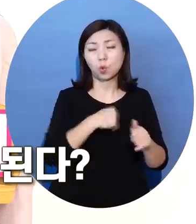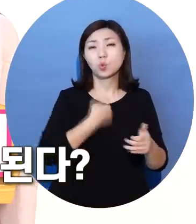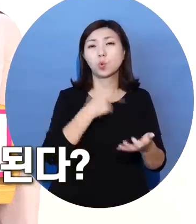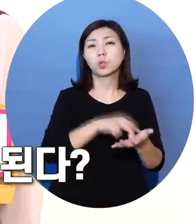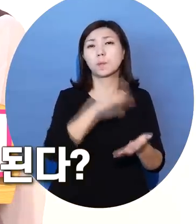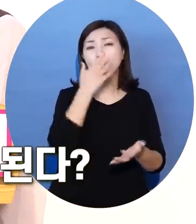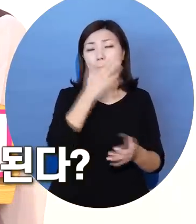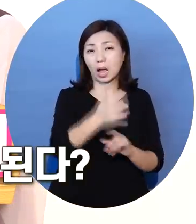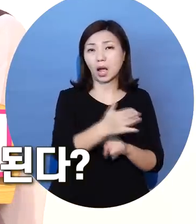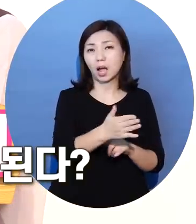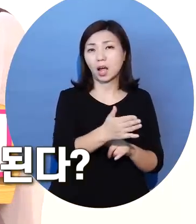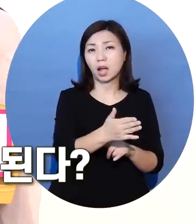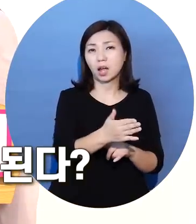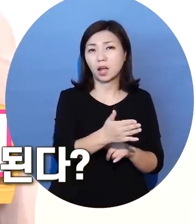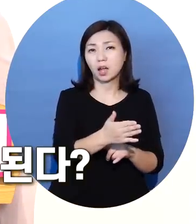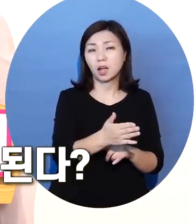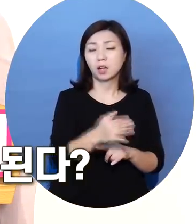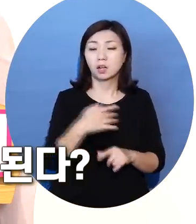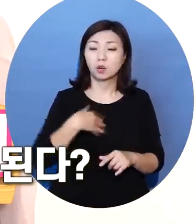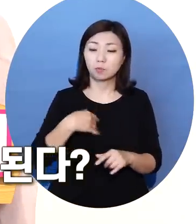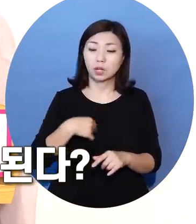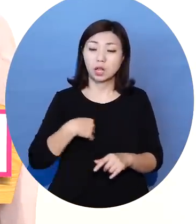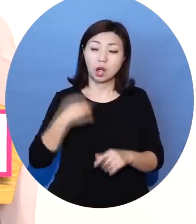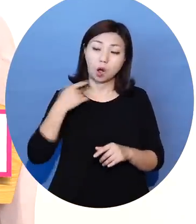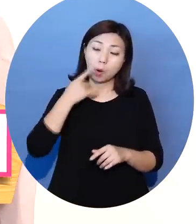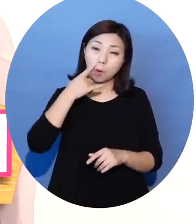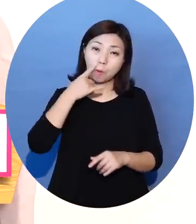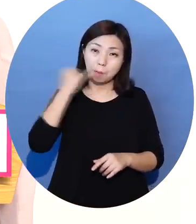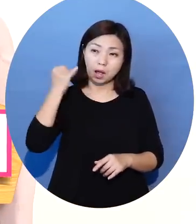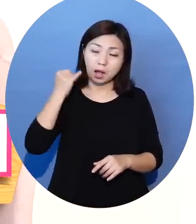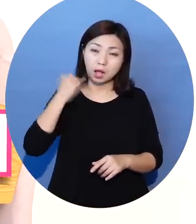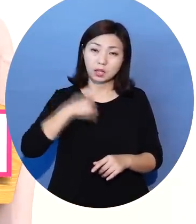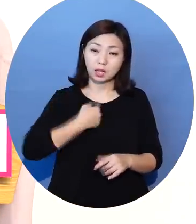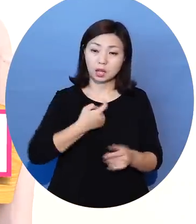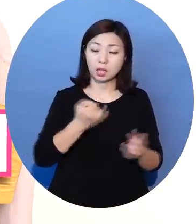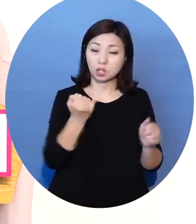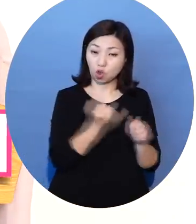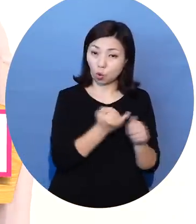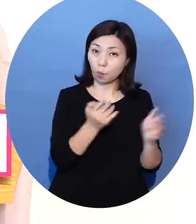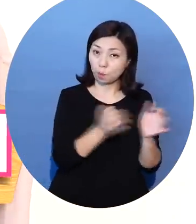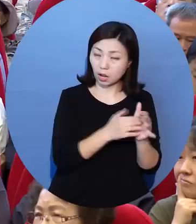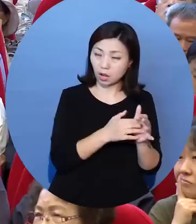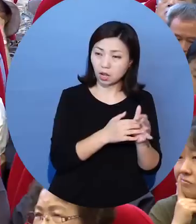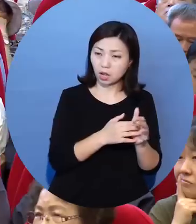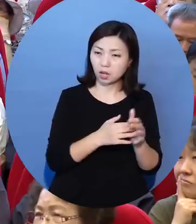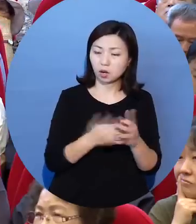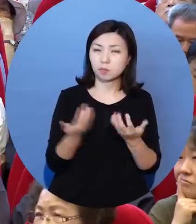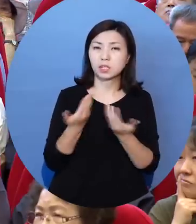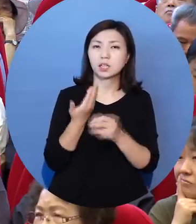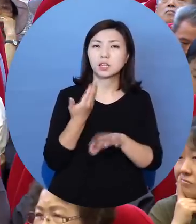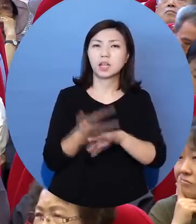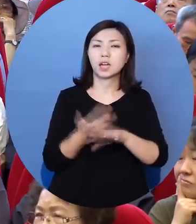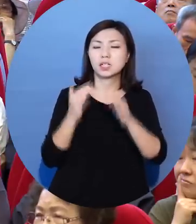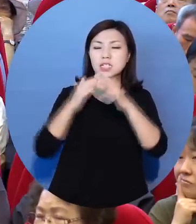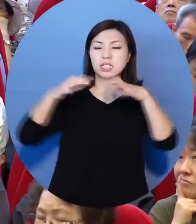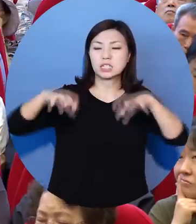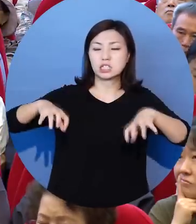부모님하고 나하고는 또는 형제들하고는 뭐가 된다? 이웃이 되는 거예요. 이웃이. 한 가족이